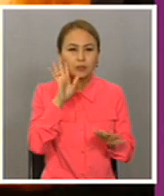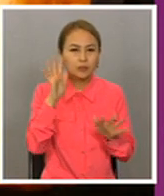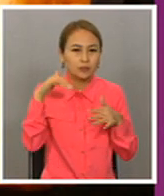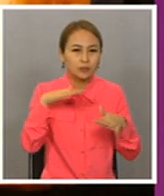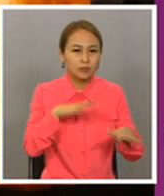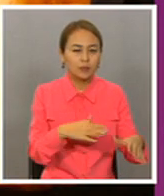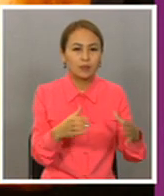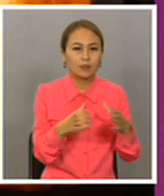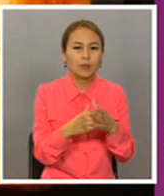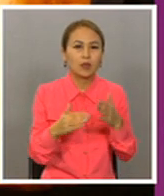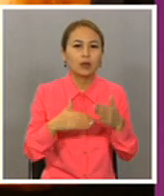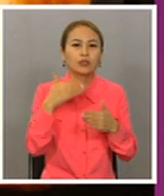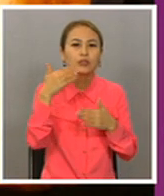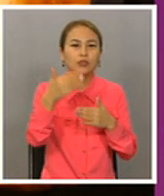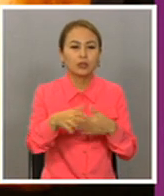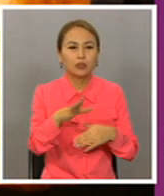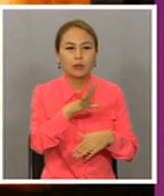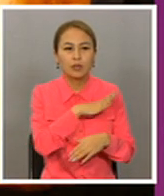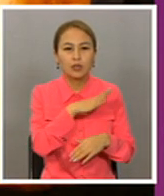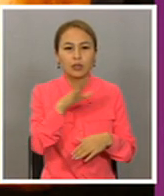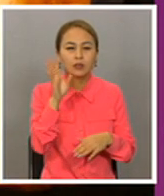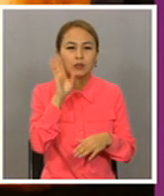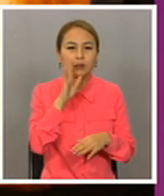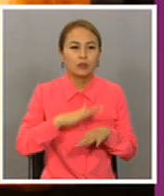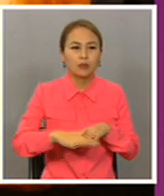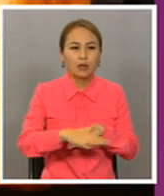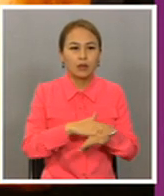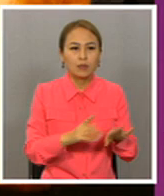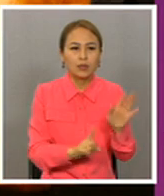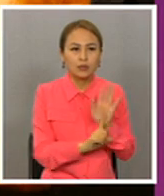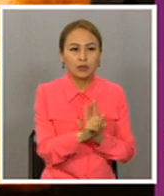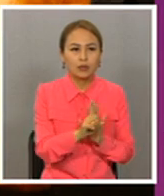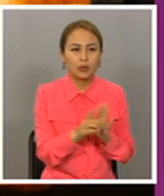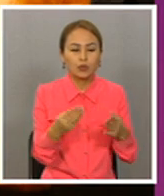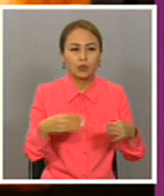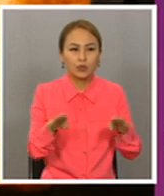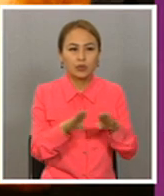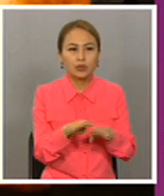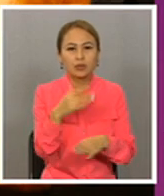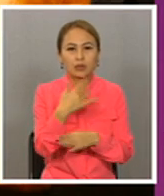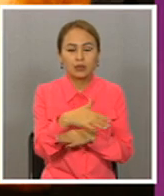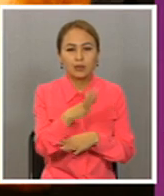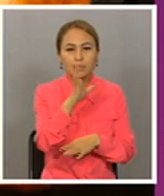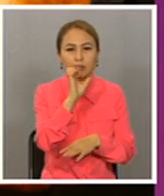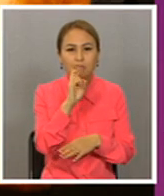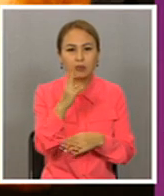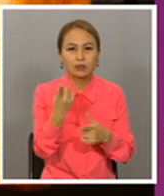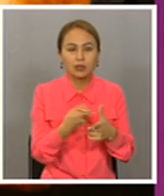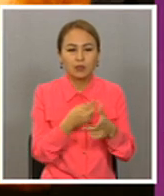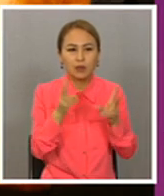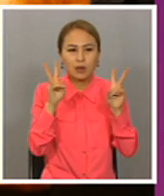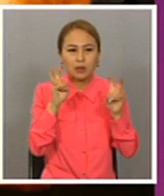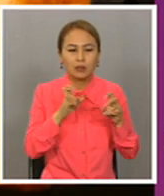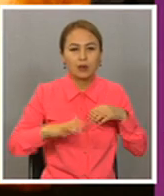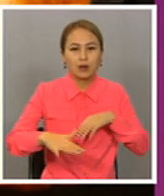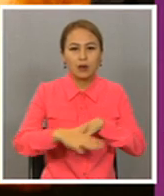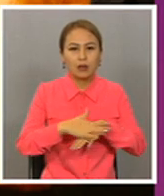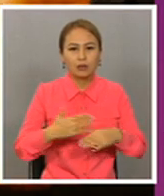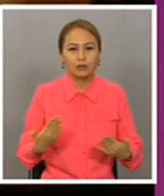ар жағында жазық дала басталады. Осы далада Сақ деп аталатын халық